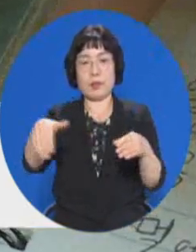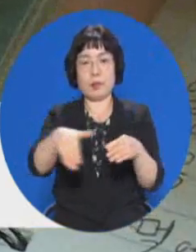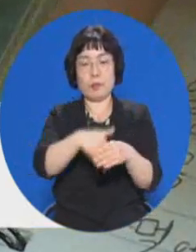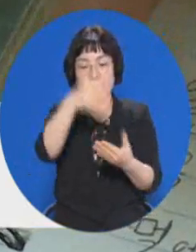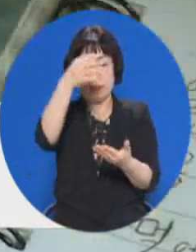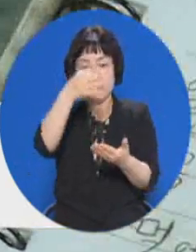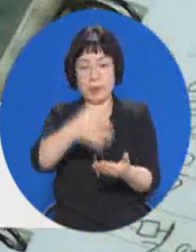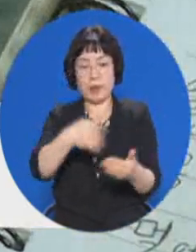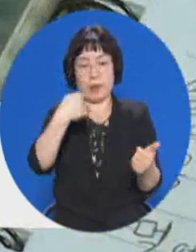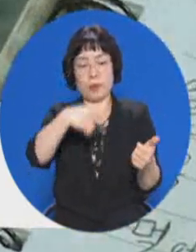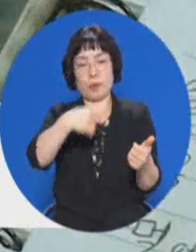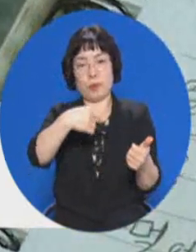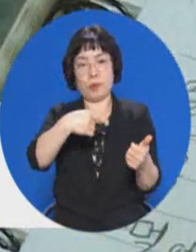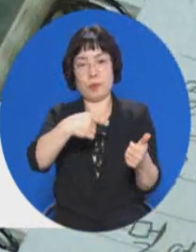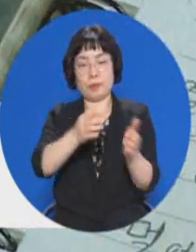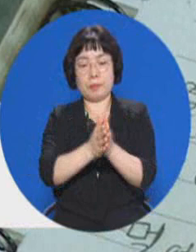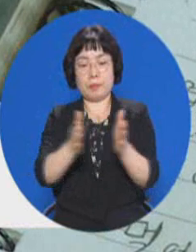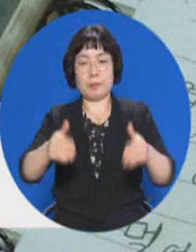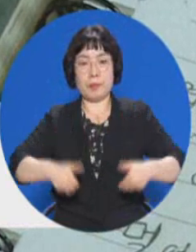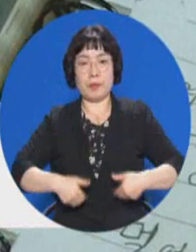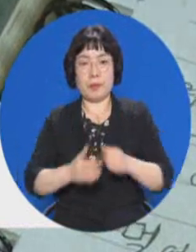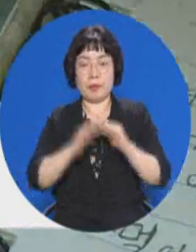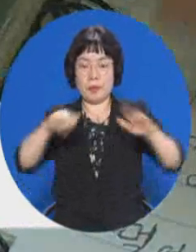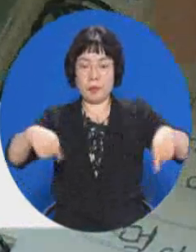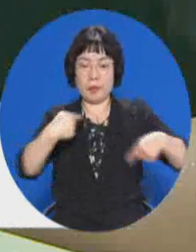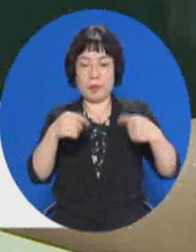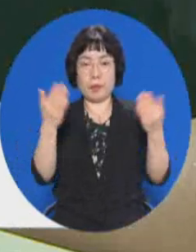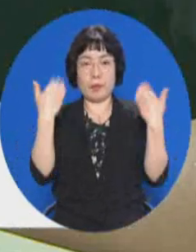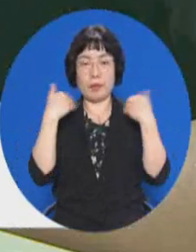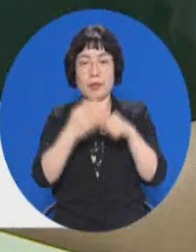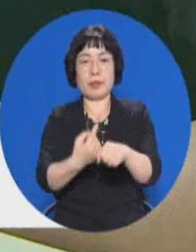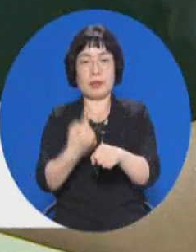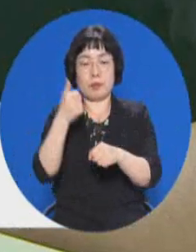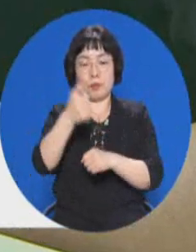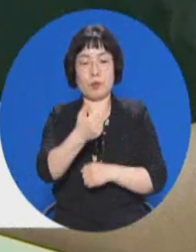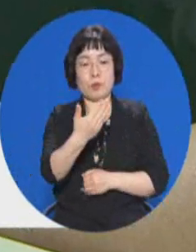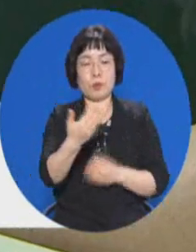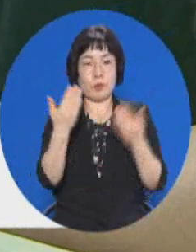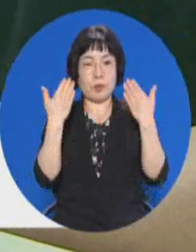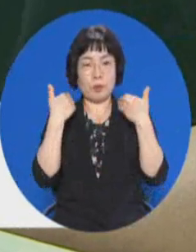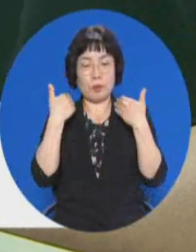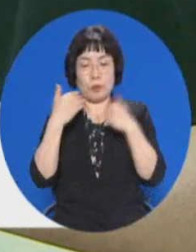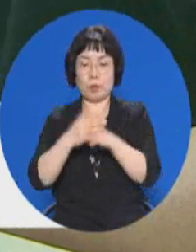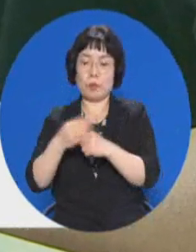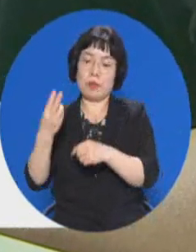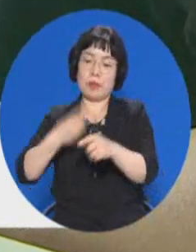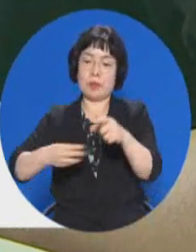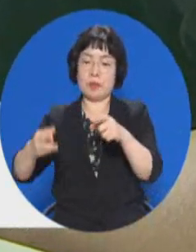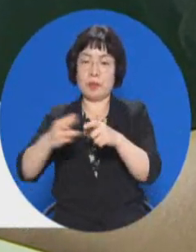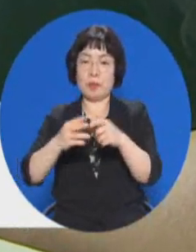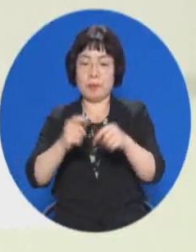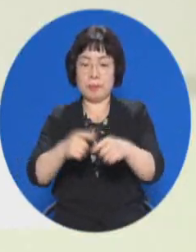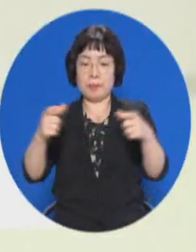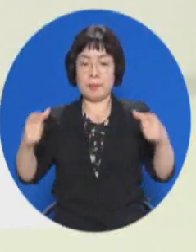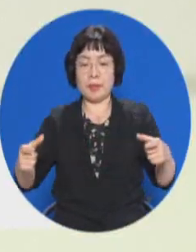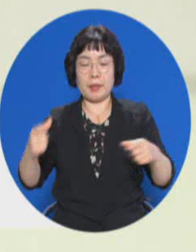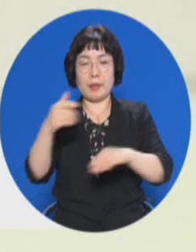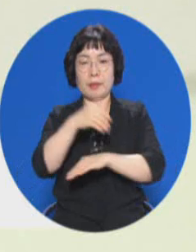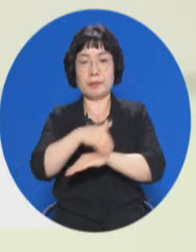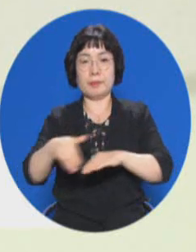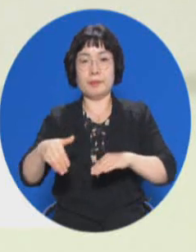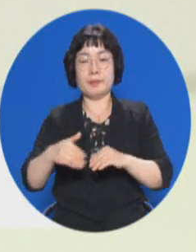받습니다. 또한 다문화 교육 정책학교를 지난해 56개 교에서 59개 교로 3곳을